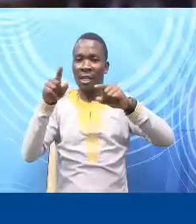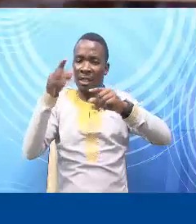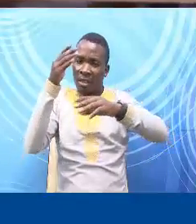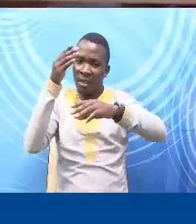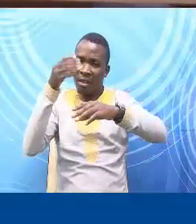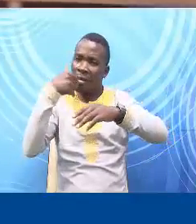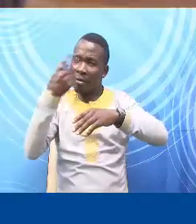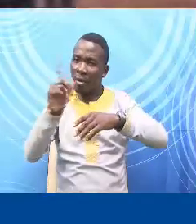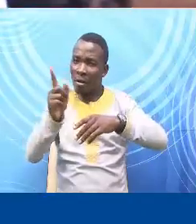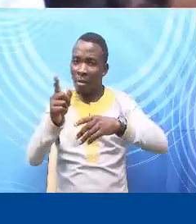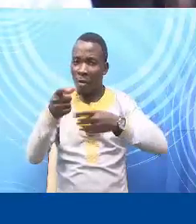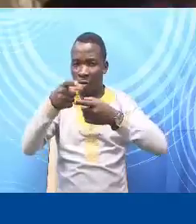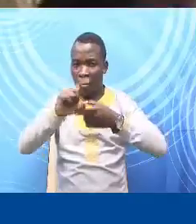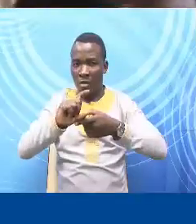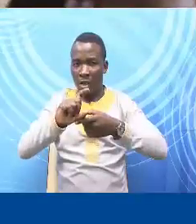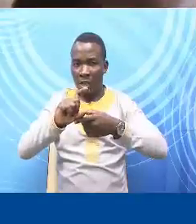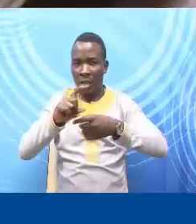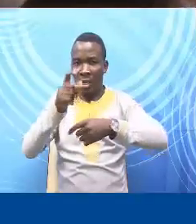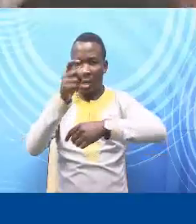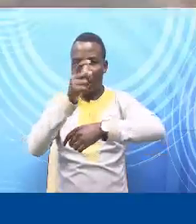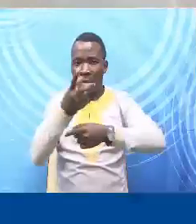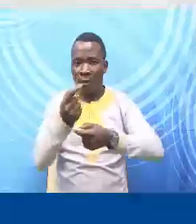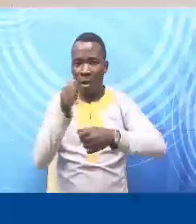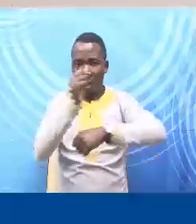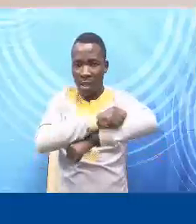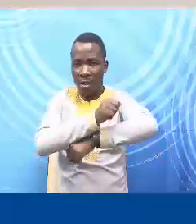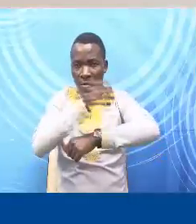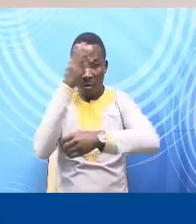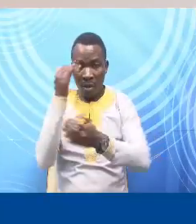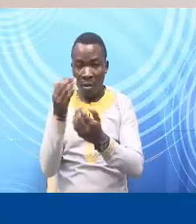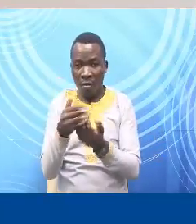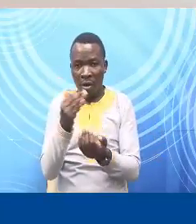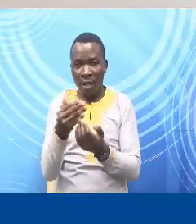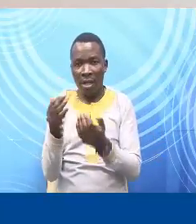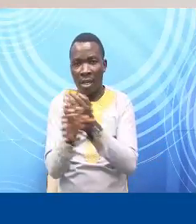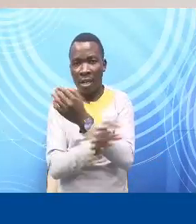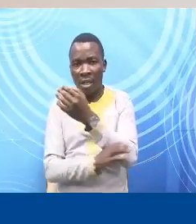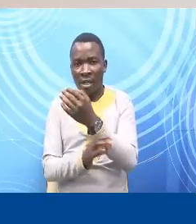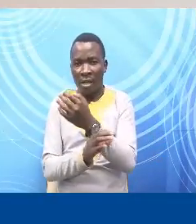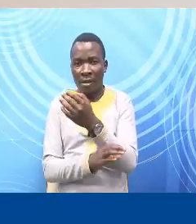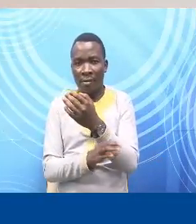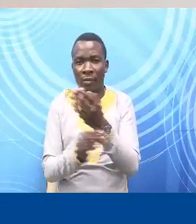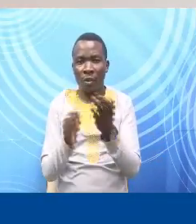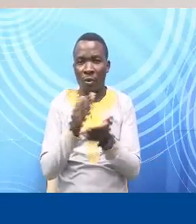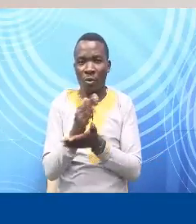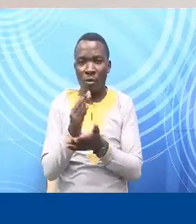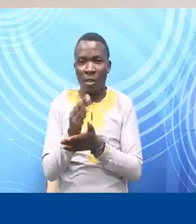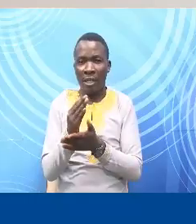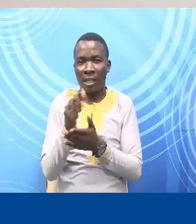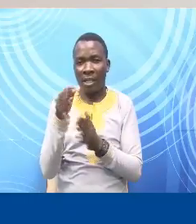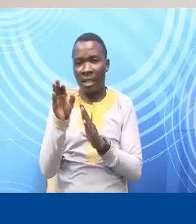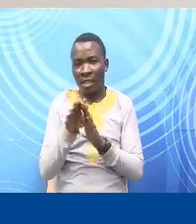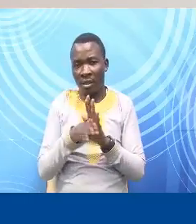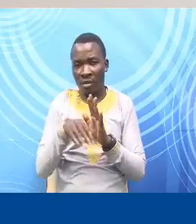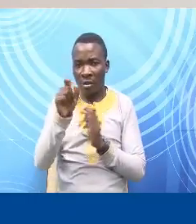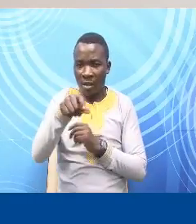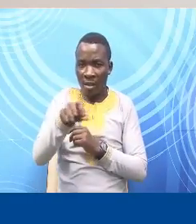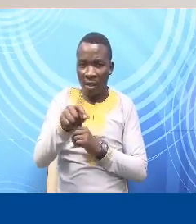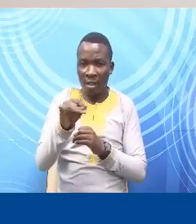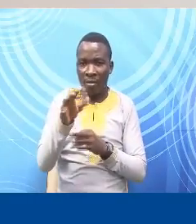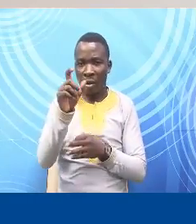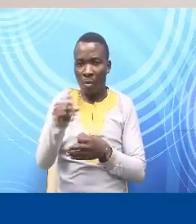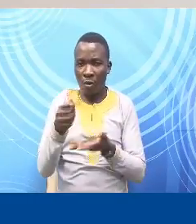mafaranga ababyeyi ngo dore ko nabo barerera igihugu rwose iyo gahunda yari ikenewe niba umwanzuro warafasha ari umwe mu